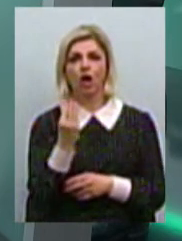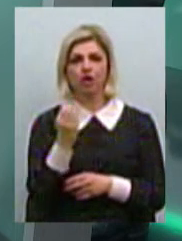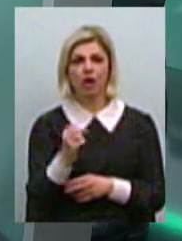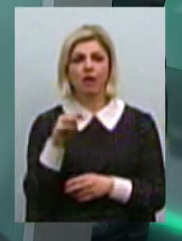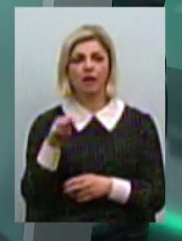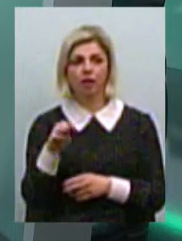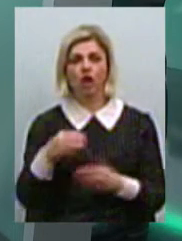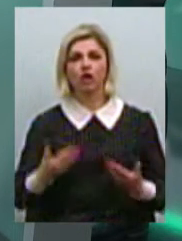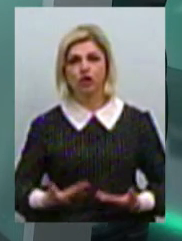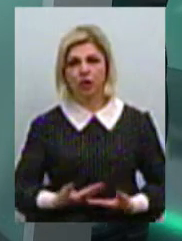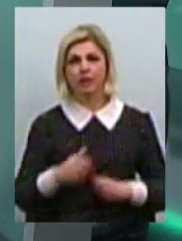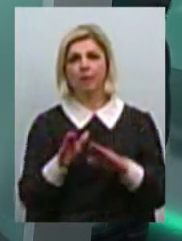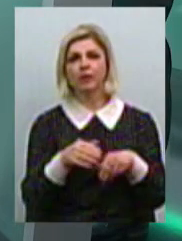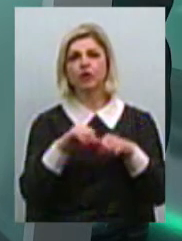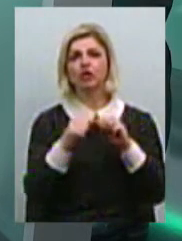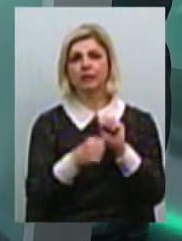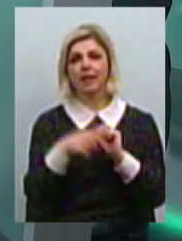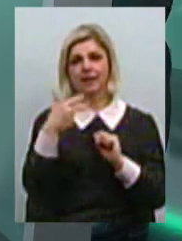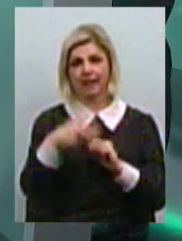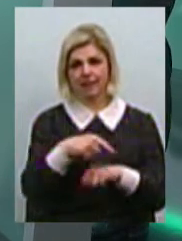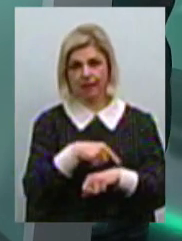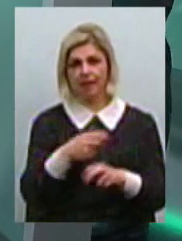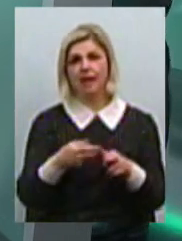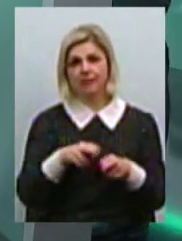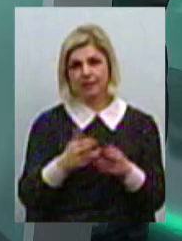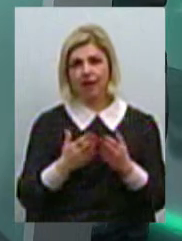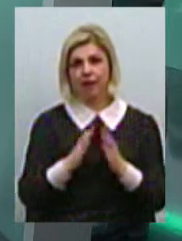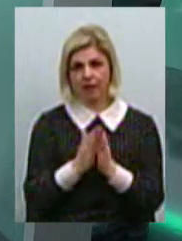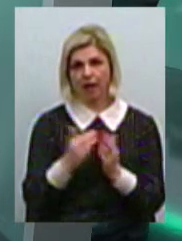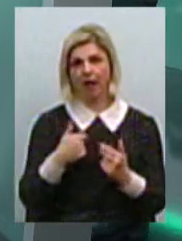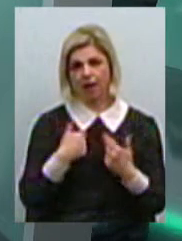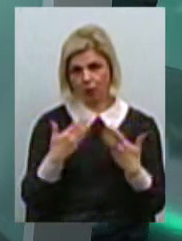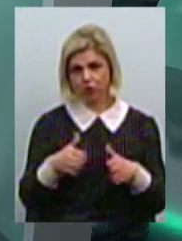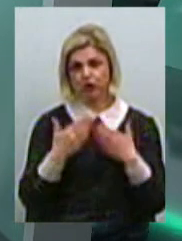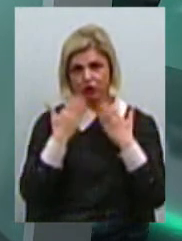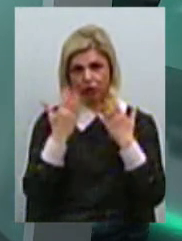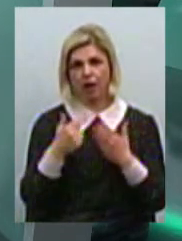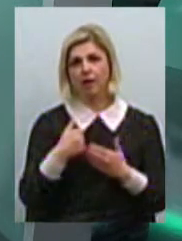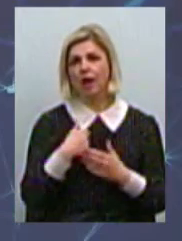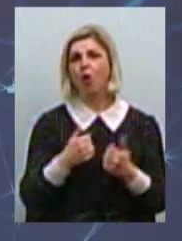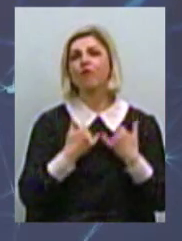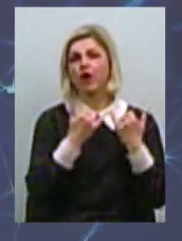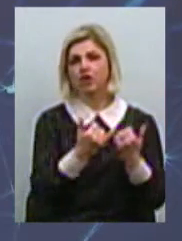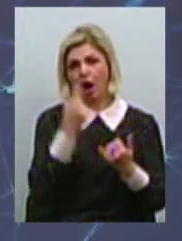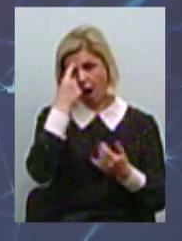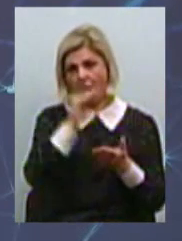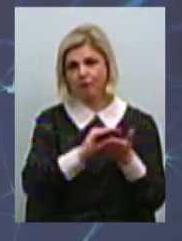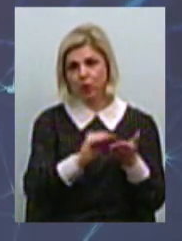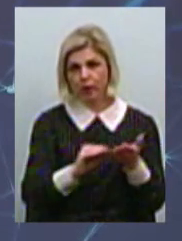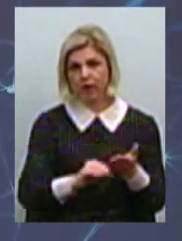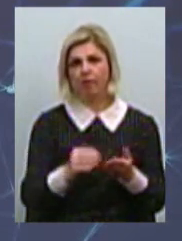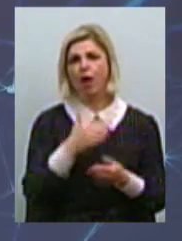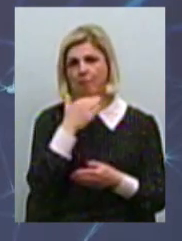з книги Саші Терещенка «Життя після 16:30». Ці книги я вже читав. Я безмежно поважаю авторів, ми дружимо багато років, і